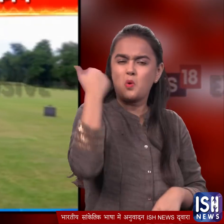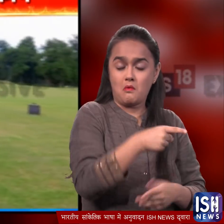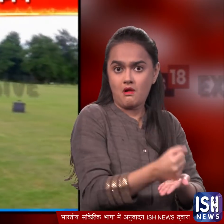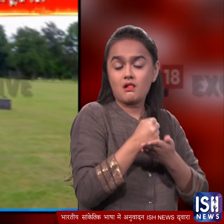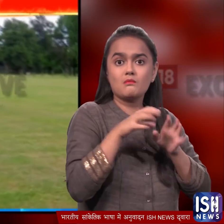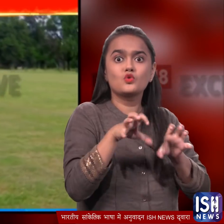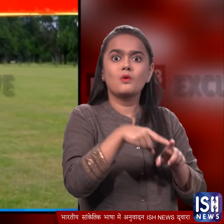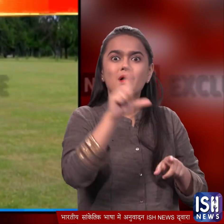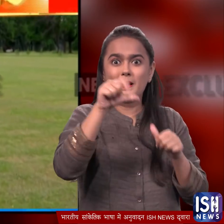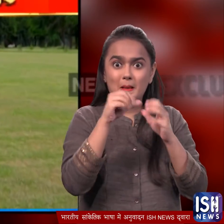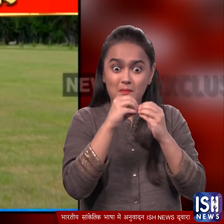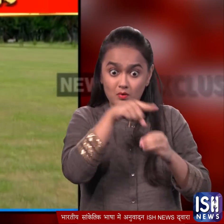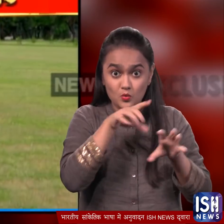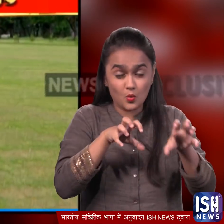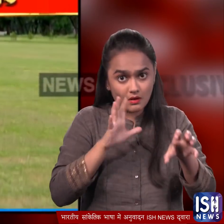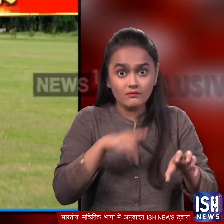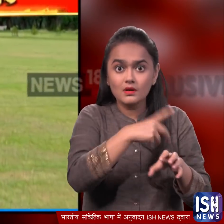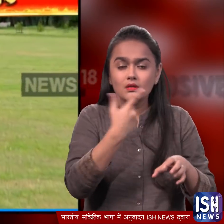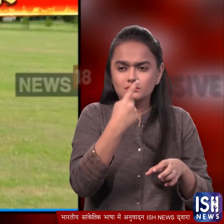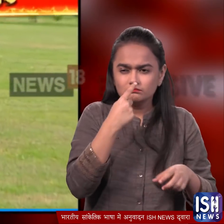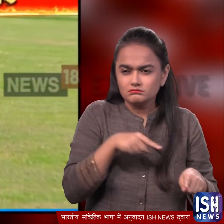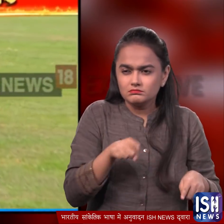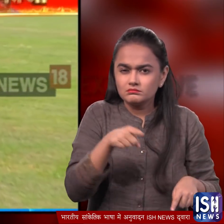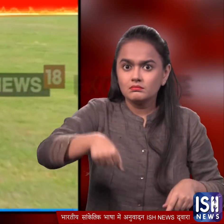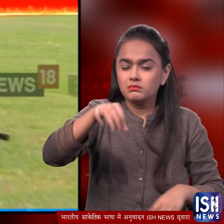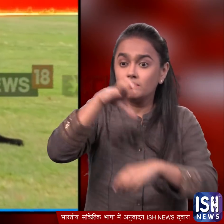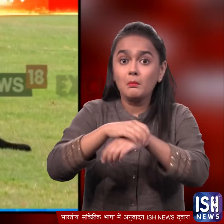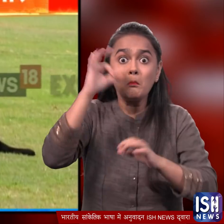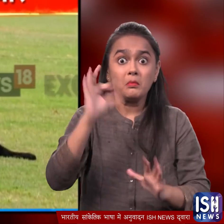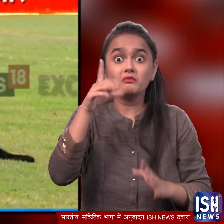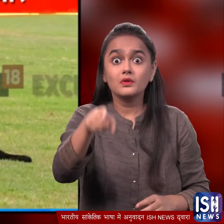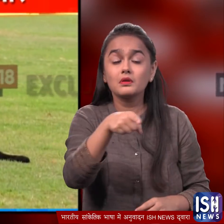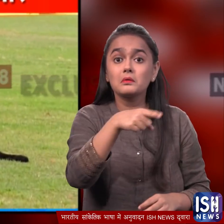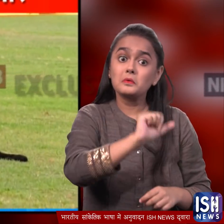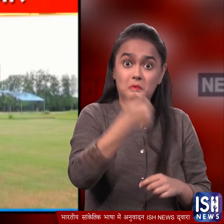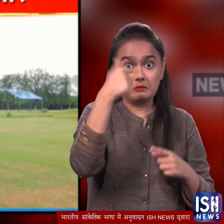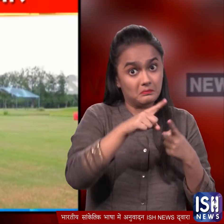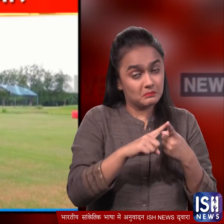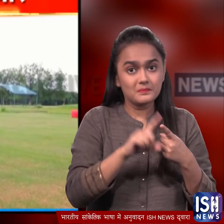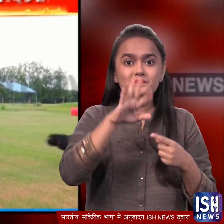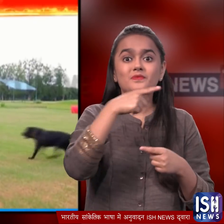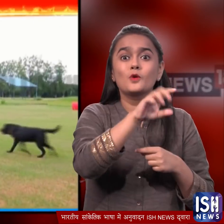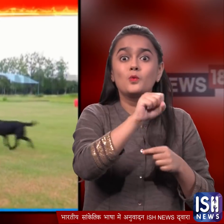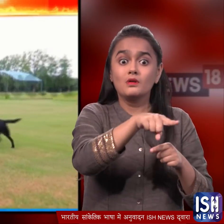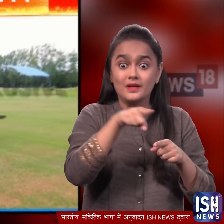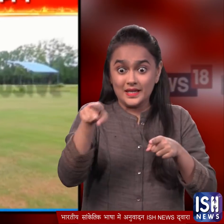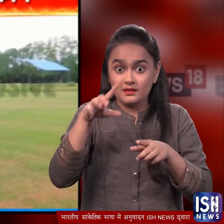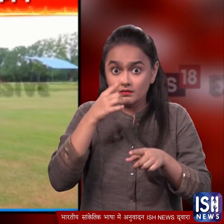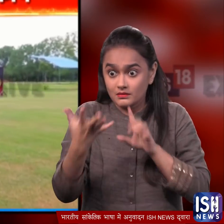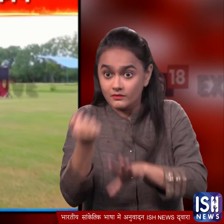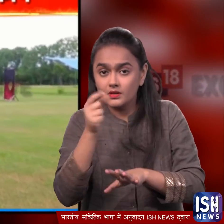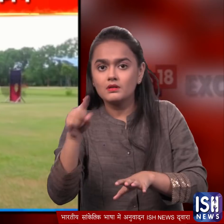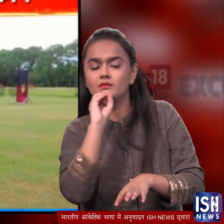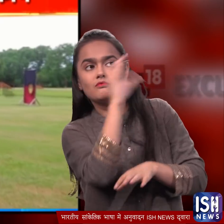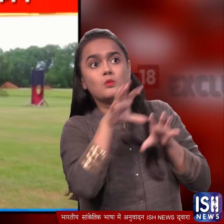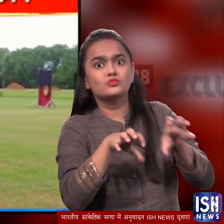इस दौरान वहां लेब्राडोर नस्ल का कुत्ता दिखा, जिसने विस्फोटकों से भरे बैग को पहचानकर अपनी काबिलियत दिखाई। उसने अपनी टीम को दूर से ही इशारा कर